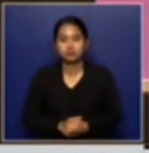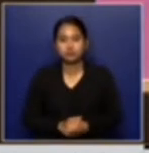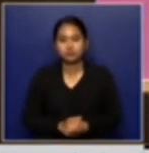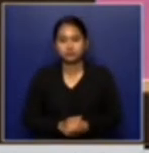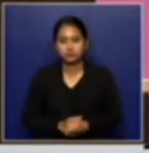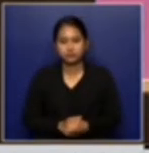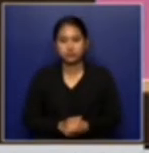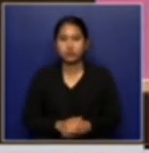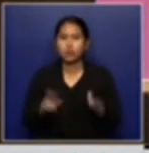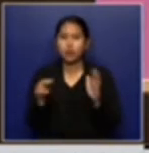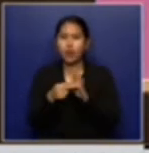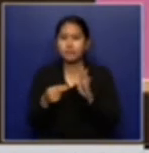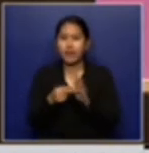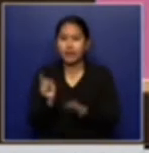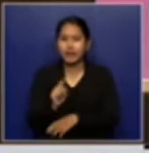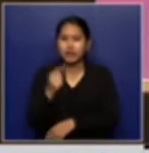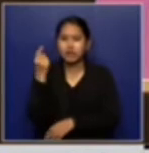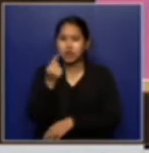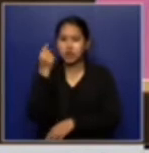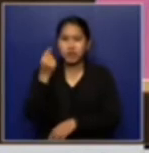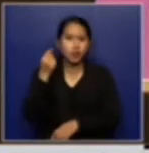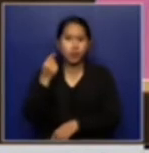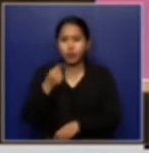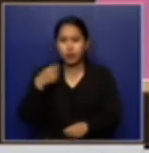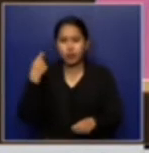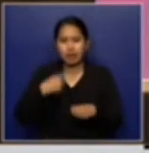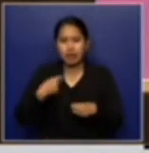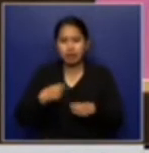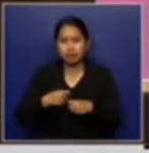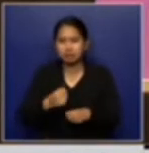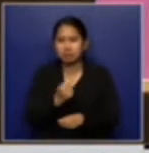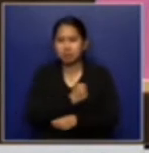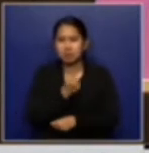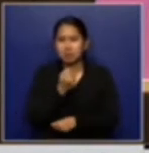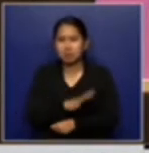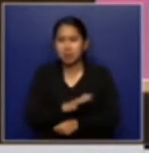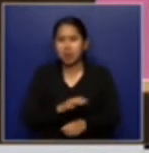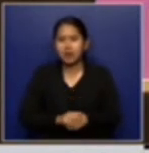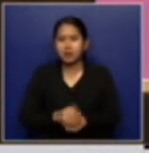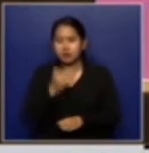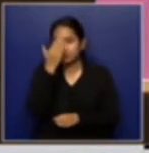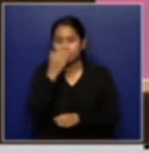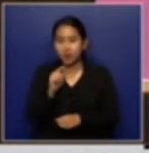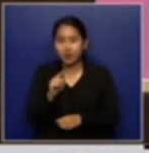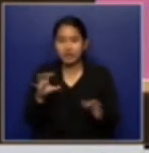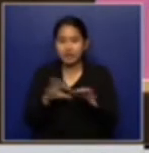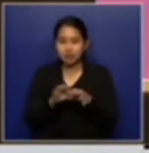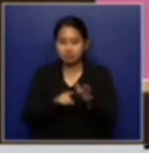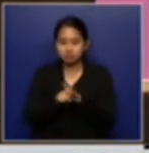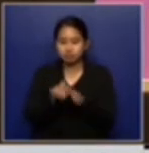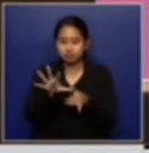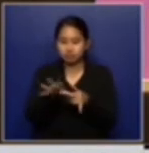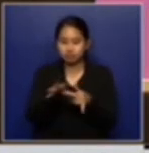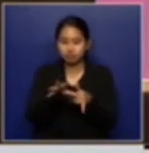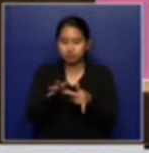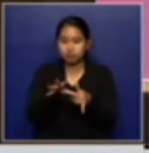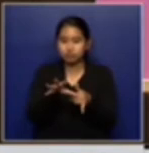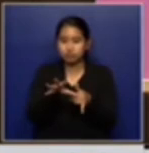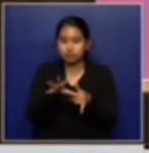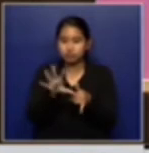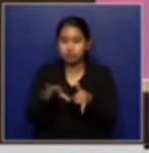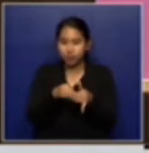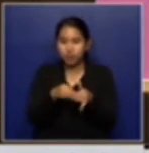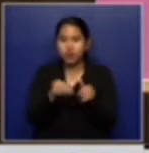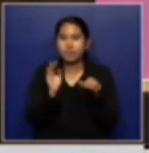แสดงว่าการท่องเที่ยวเนี่ยมันไปยากมันไปไม่ไหวเพราะตัวเลขของการติดโควิดของโลกเนี่ยประม